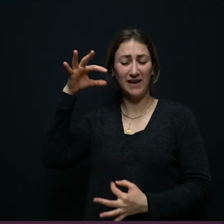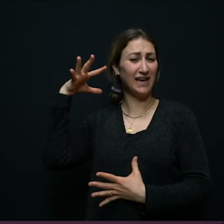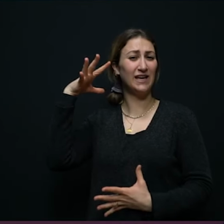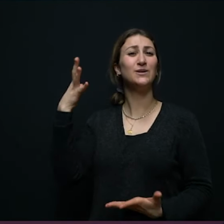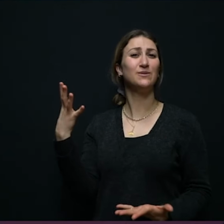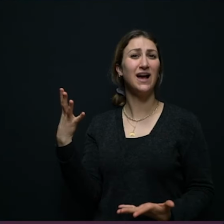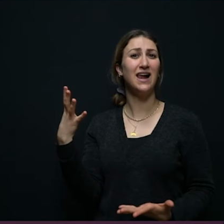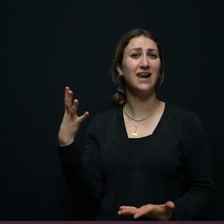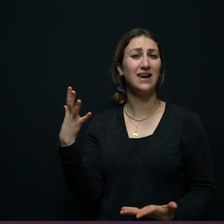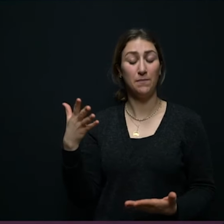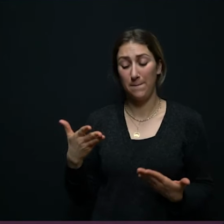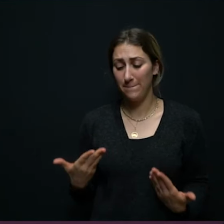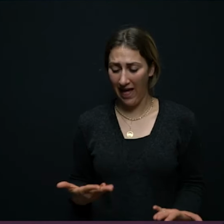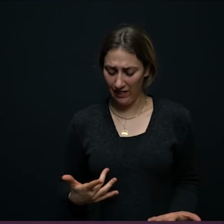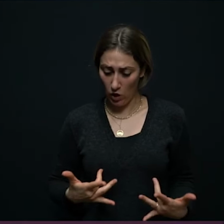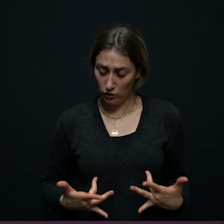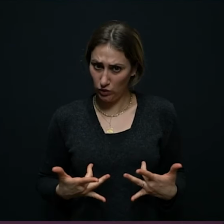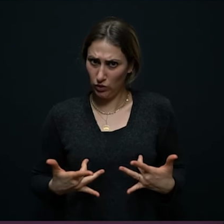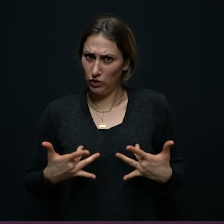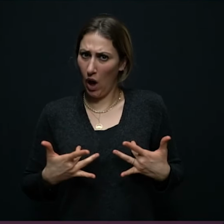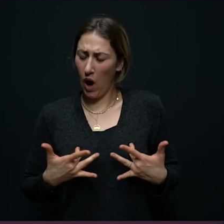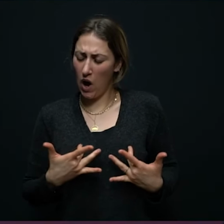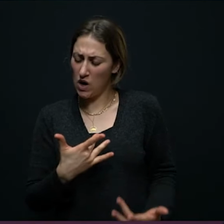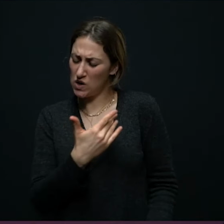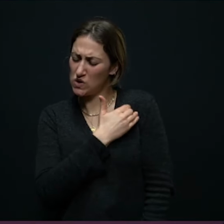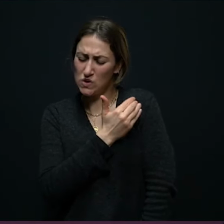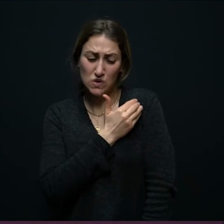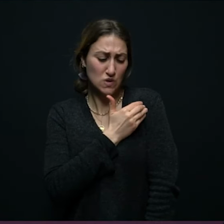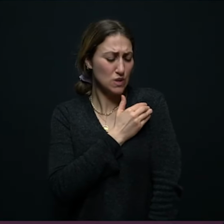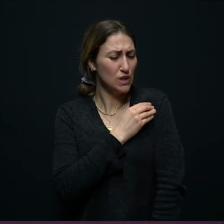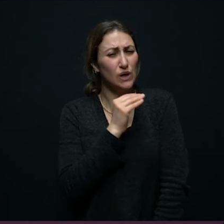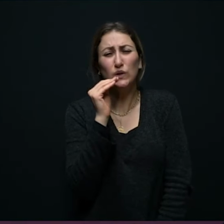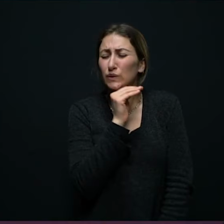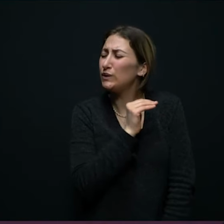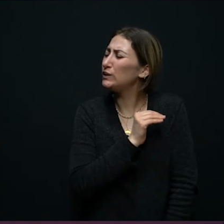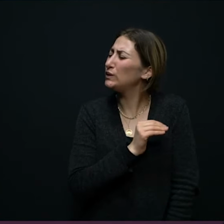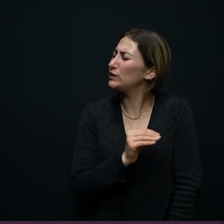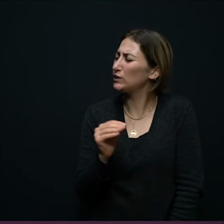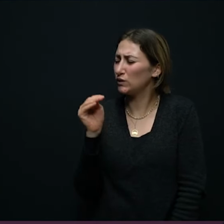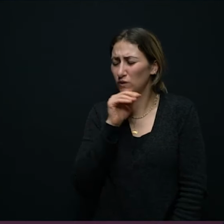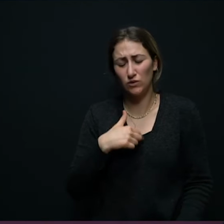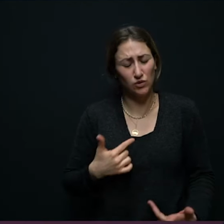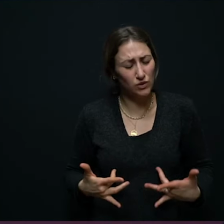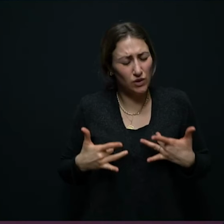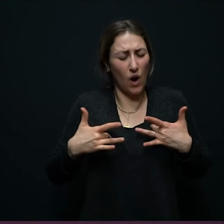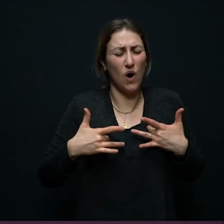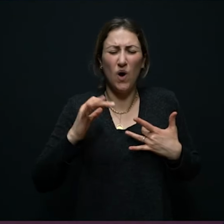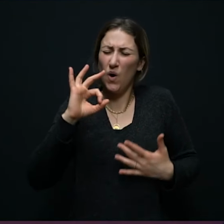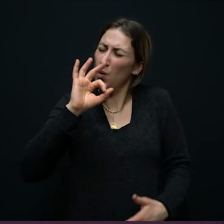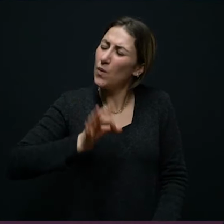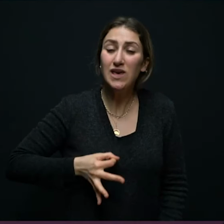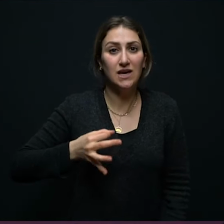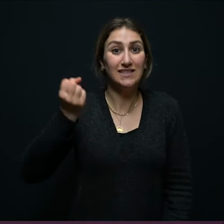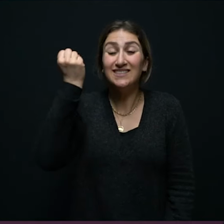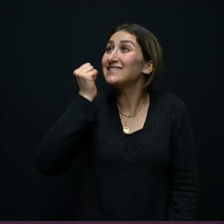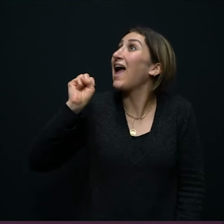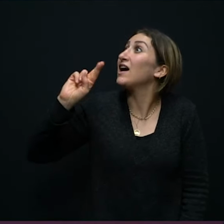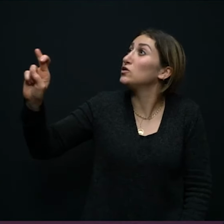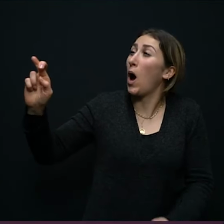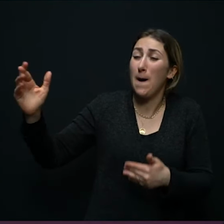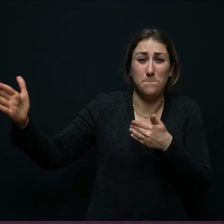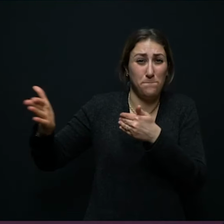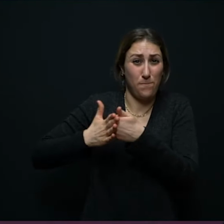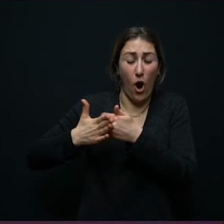je crois que le seigneur est proche je crois que il est à la porte je pense que dieu revient bientôt